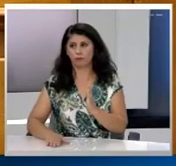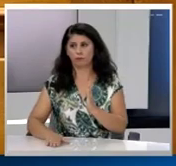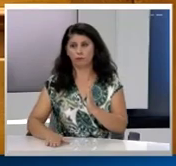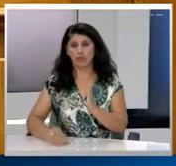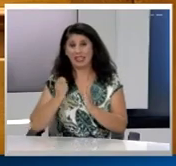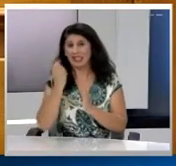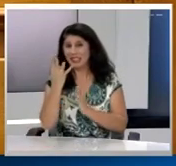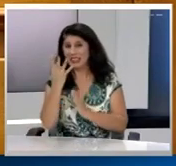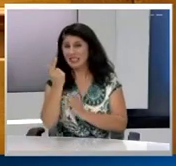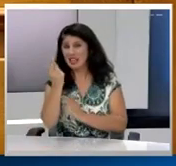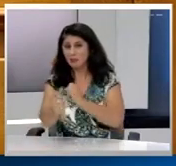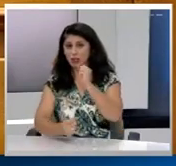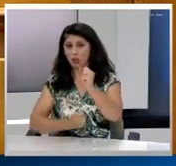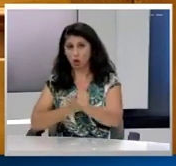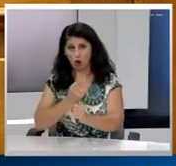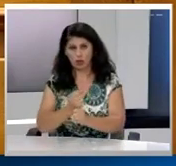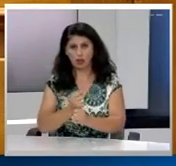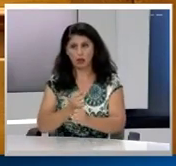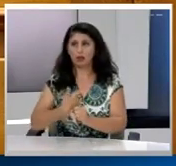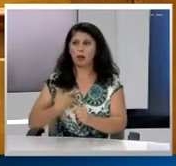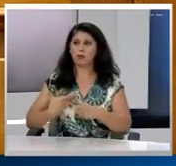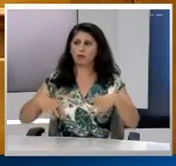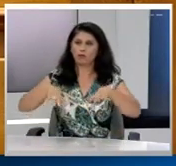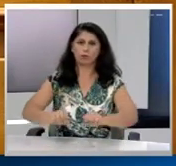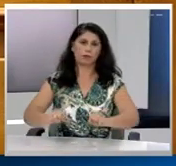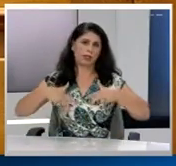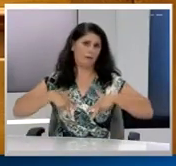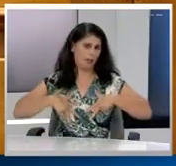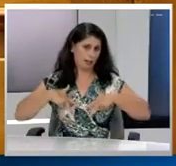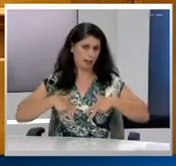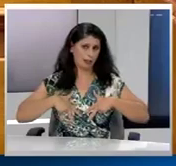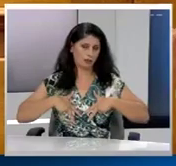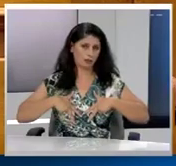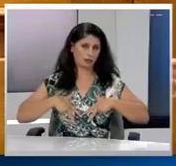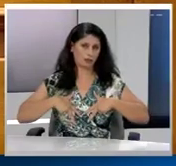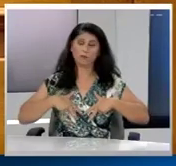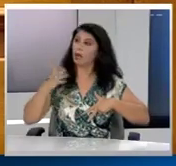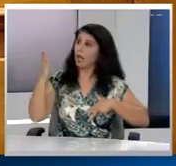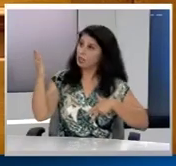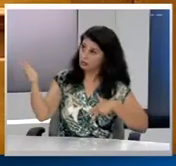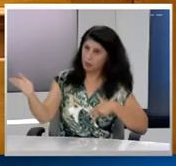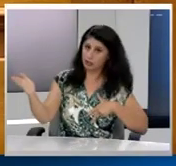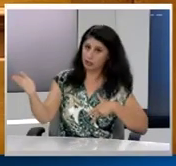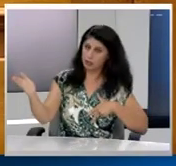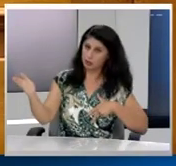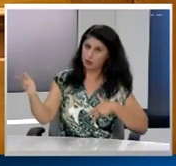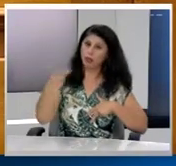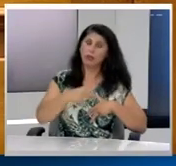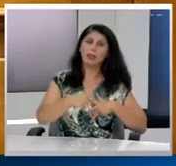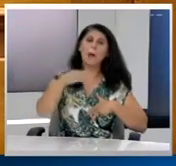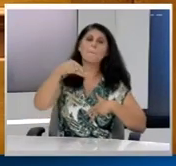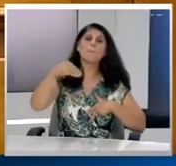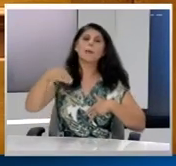κατά τα 4,5 χρόνια στα οποία ήμασταν εμείς στην κυβέρνηση, τόσο εσείς, όσο και τα